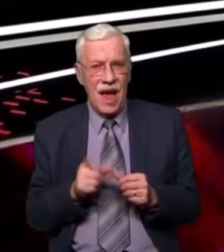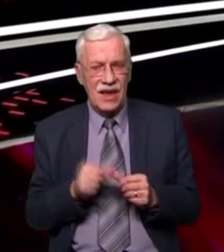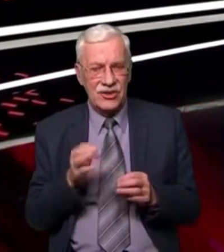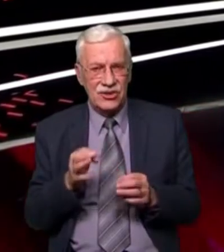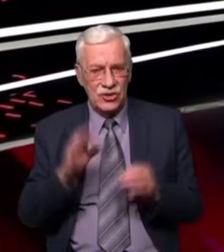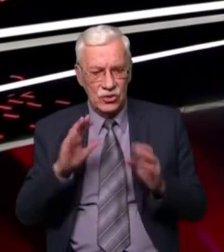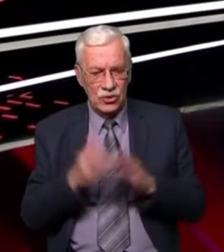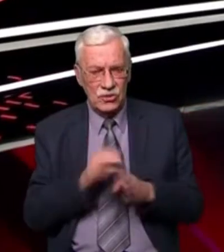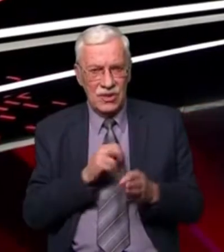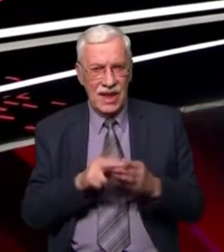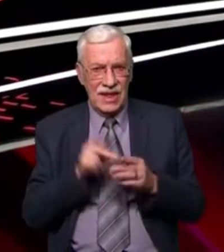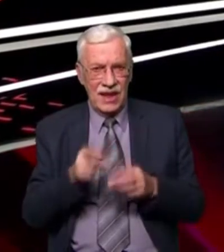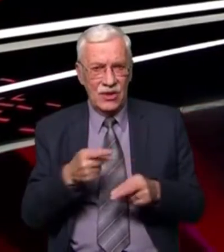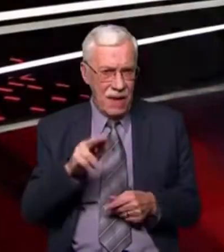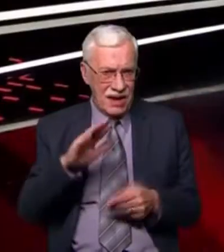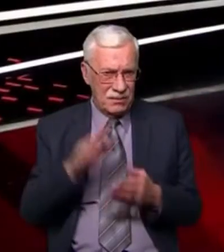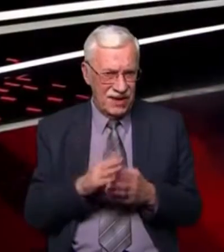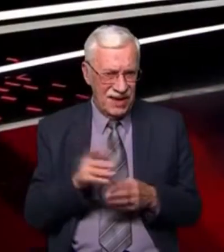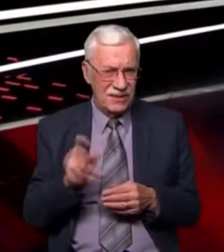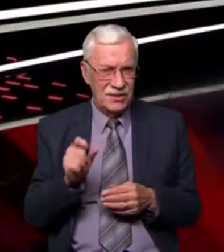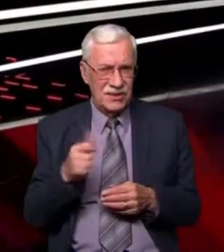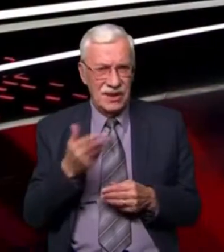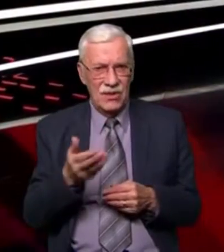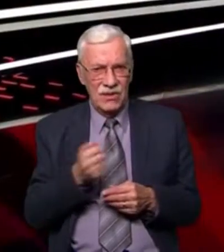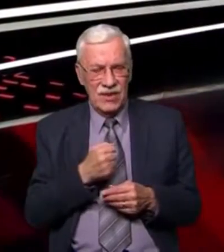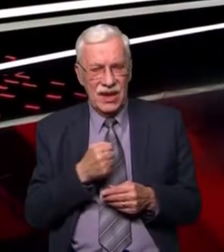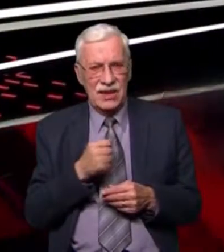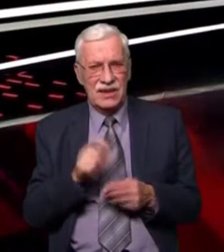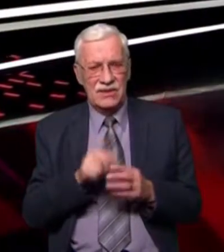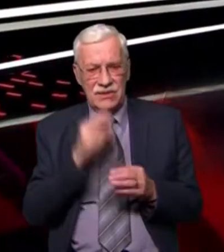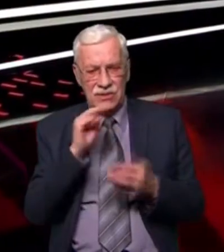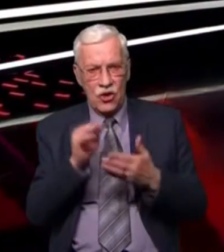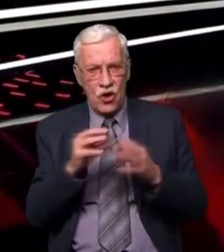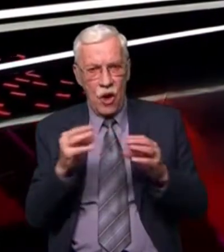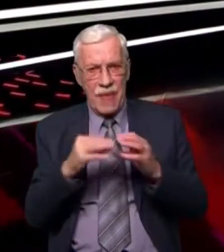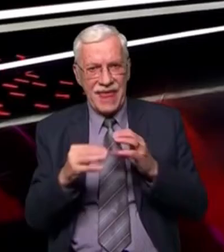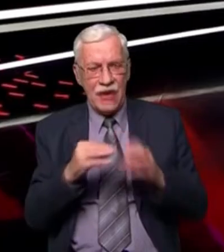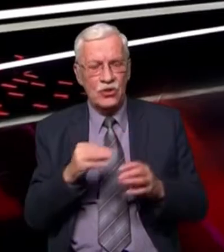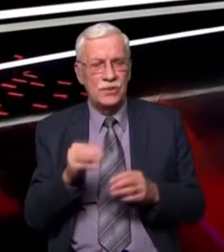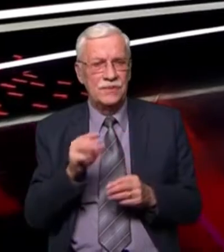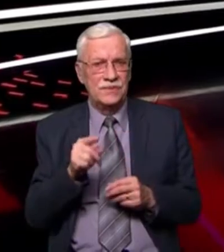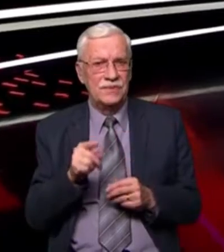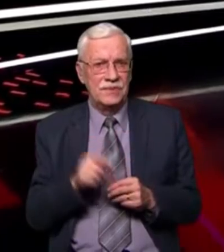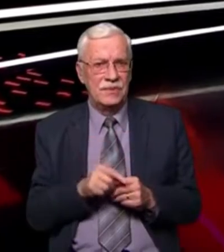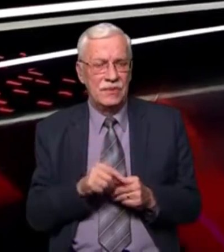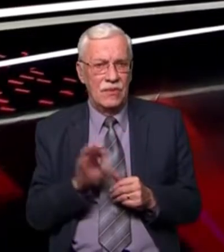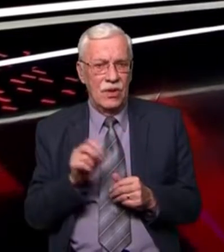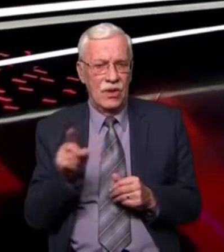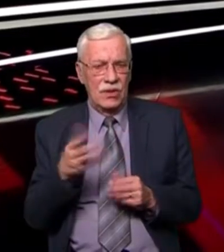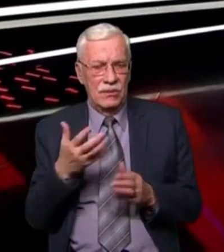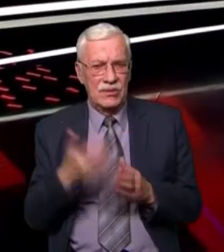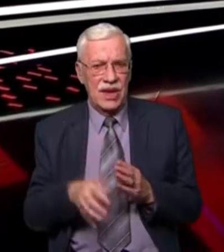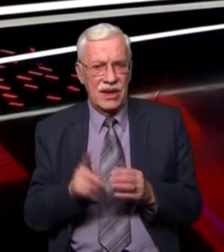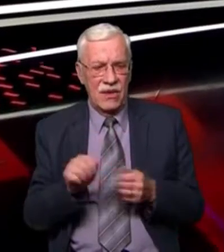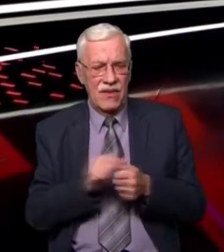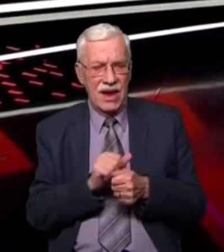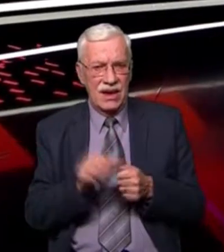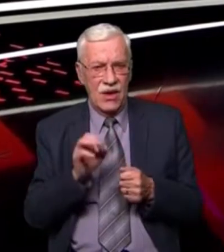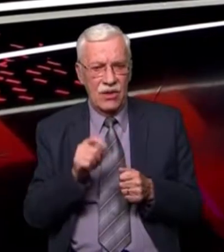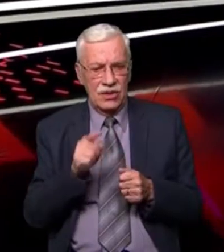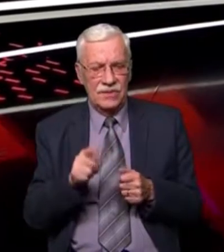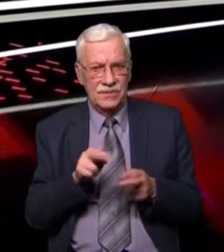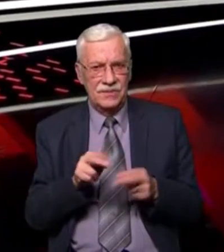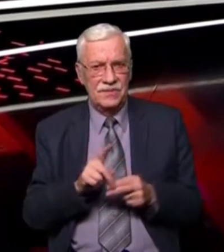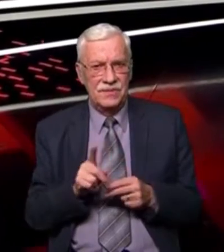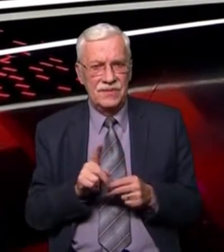dzisiaj skupimy się na tych, którzy świętowali. Potem wyraz oczywiście w komentarzu, no bo Neymar z Argentyńczykami przegrał walkę o to